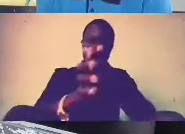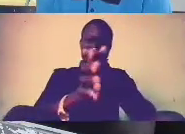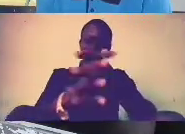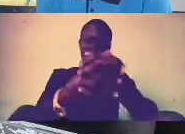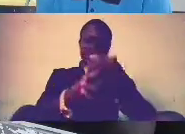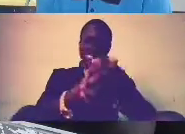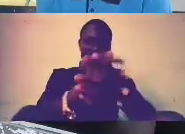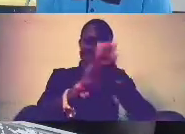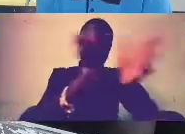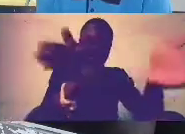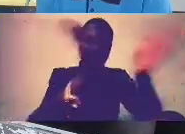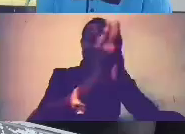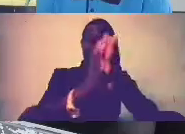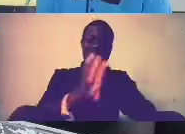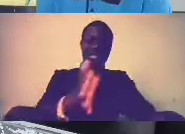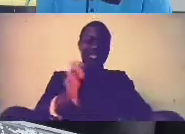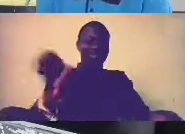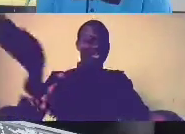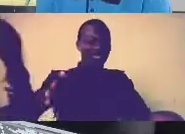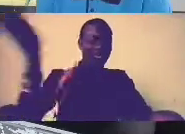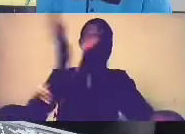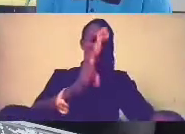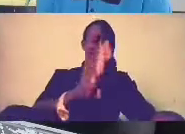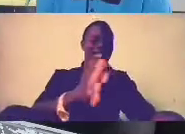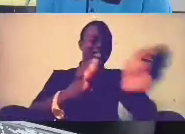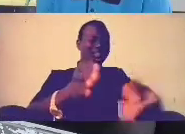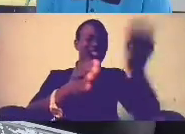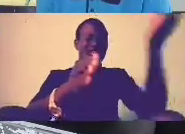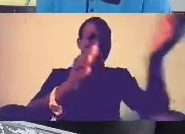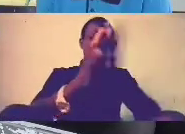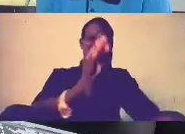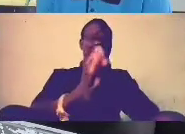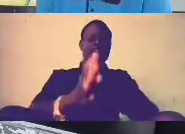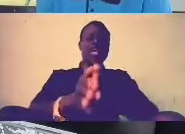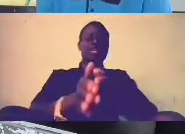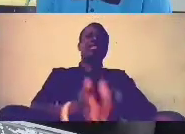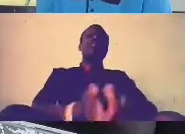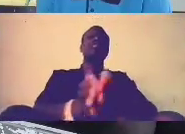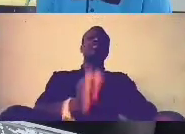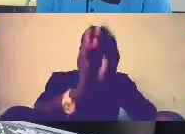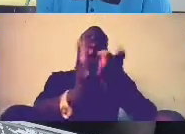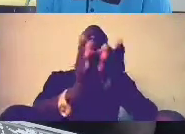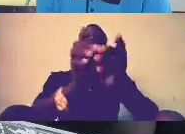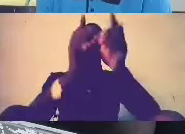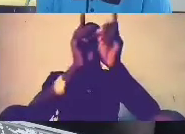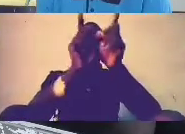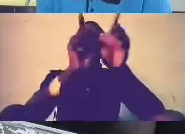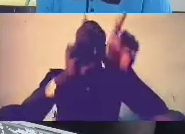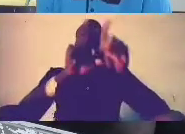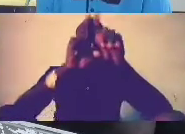succès, à travers d'autres plans, à travers d'autres moyens, à travers d'autres voies, à travers